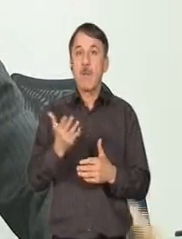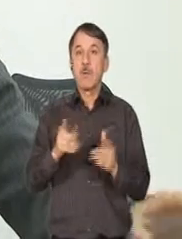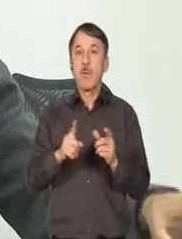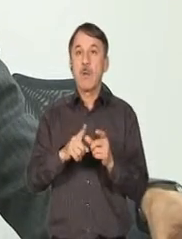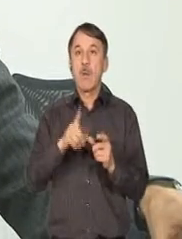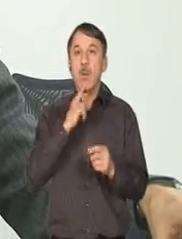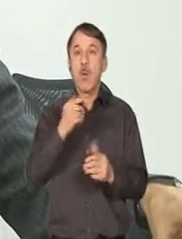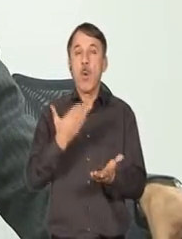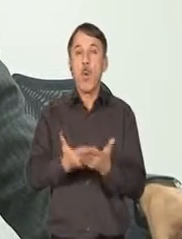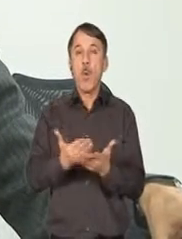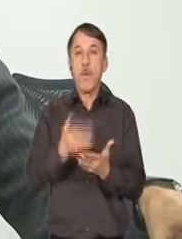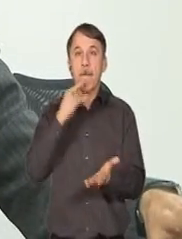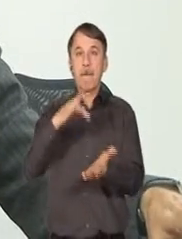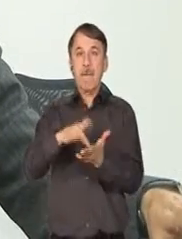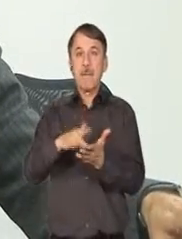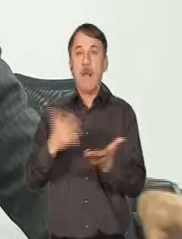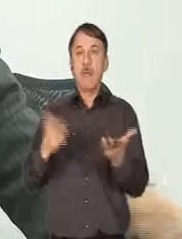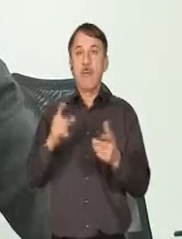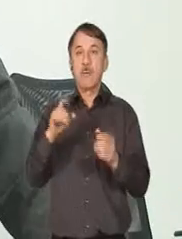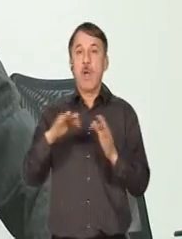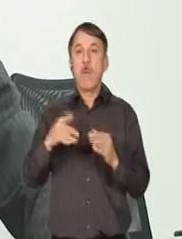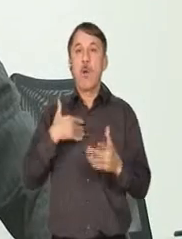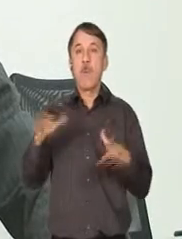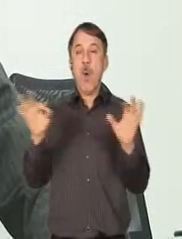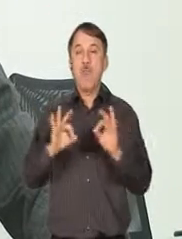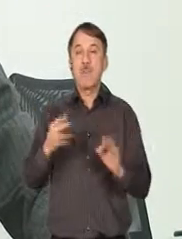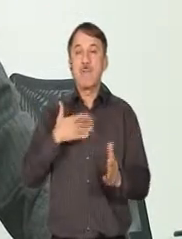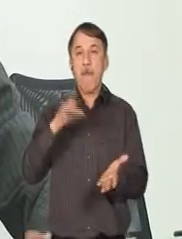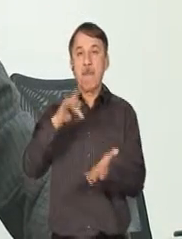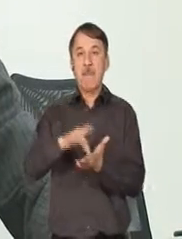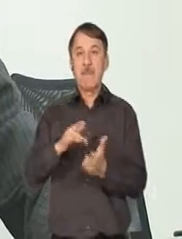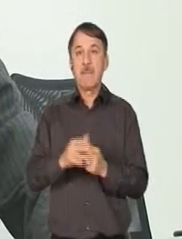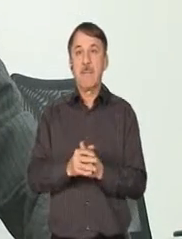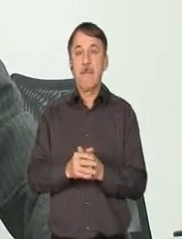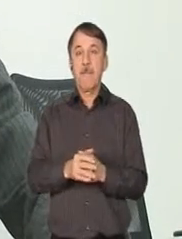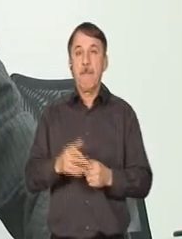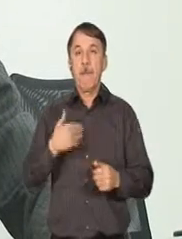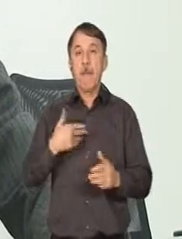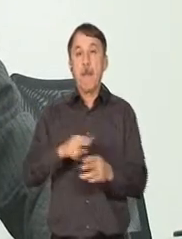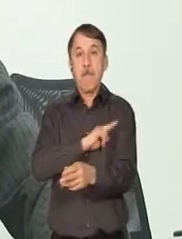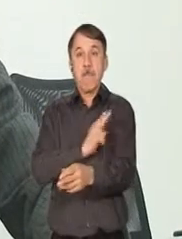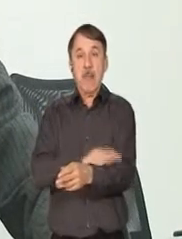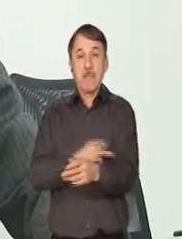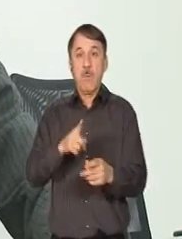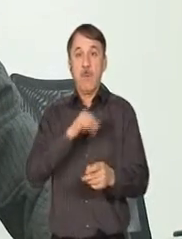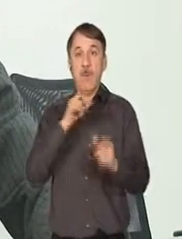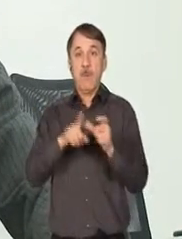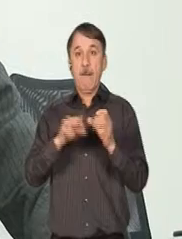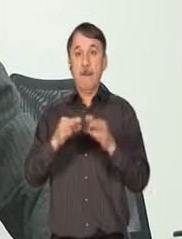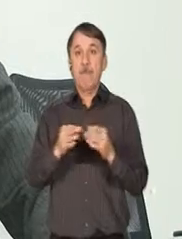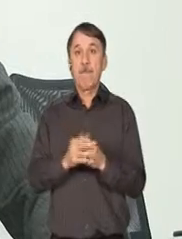pogotovo kad se radi o visini mosta gde se moralo obezbediti plovnost na maksimalnim